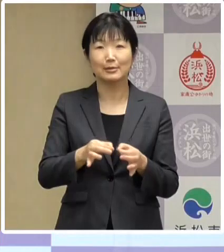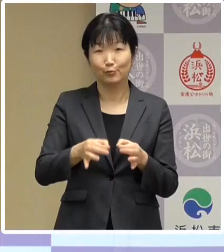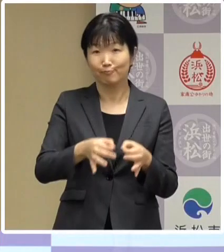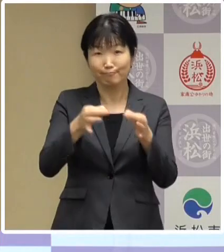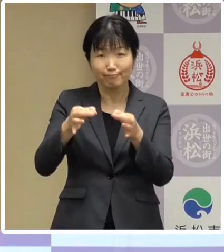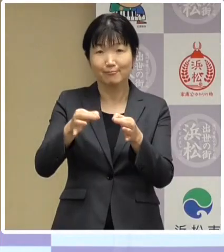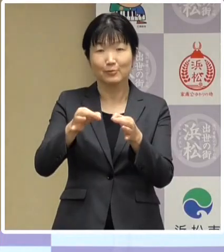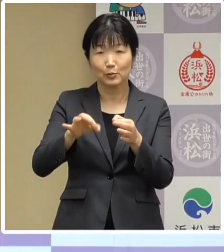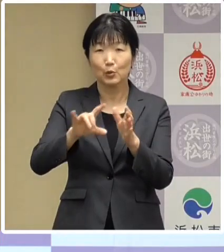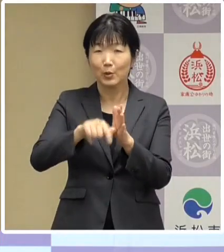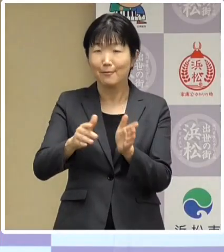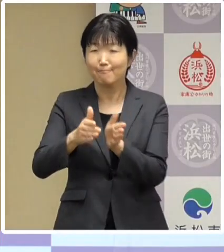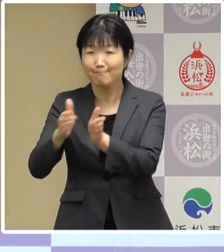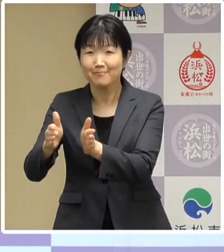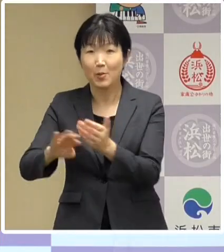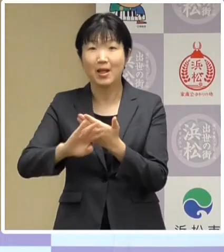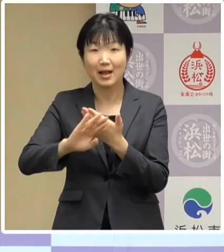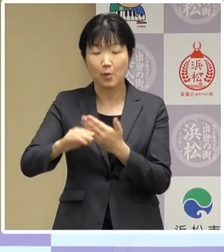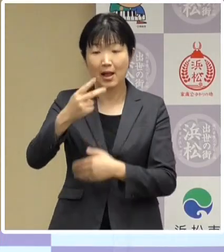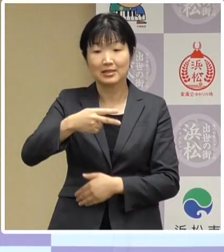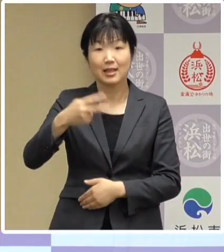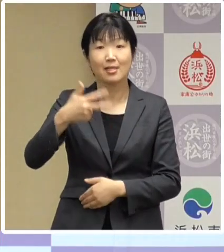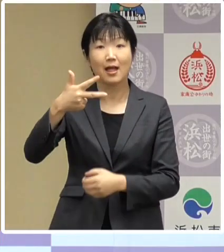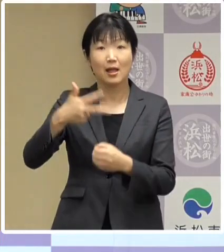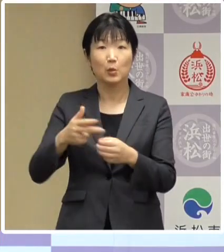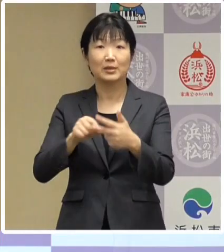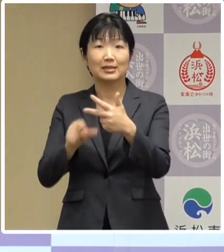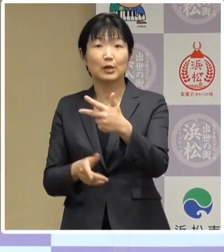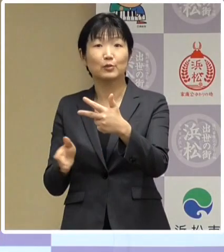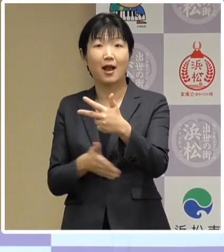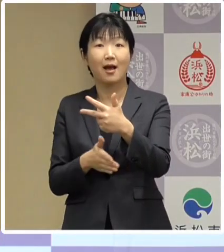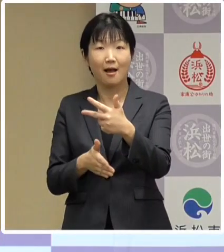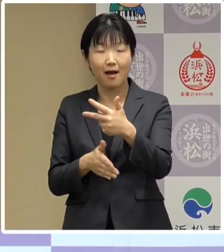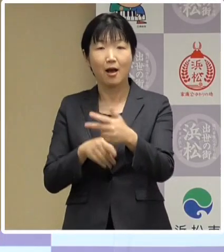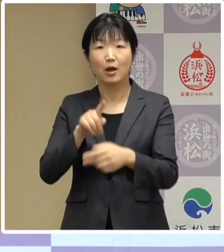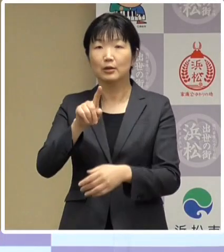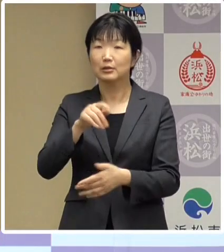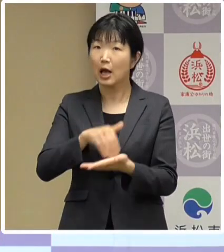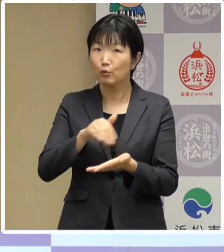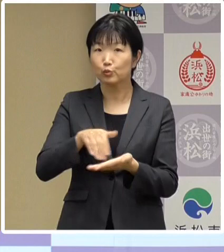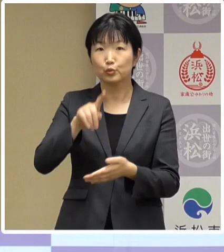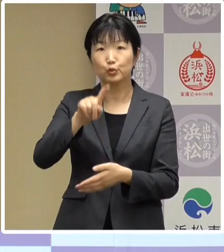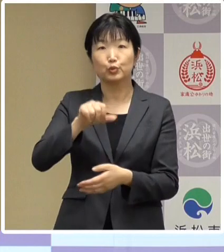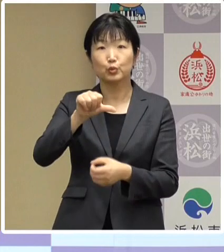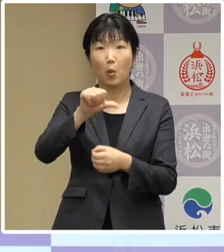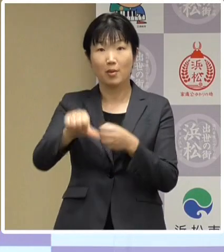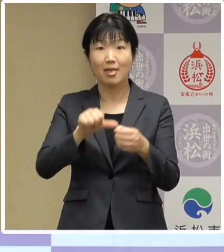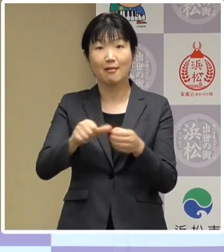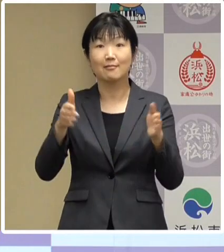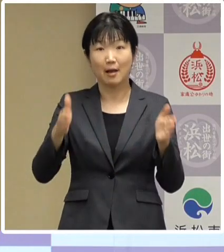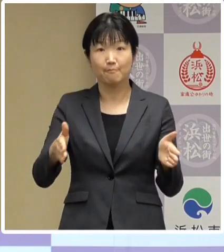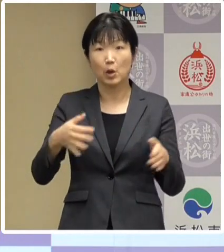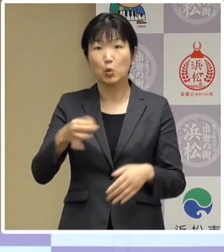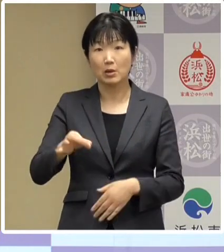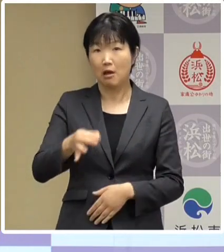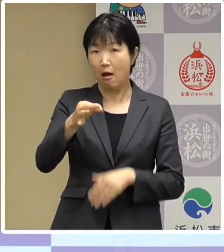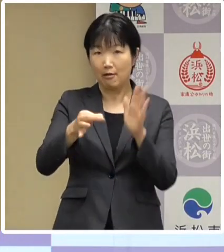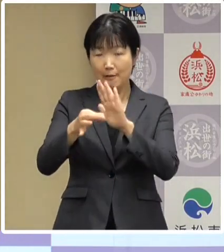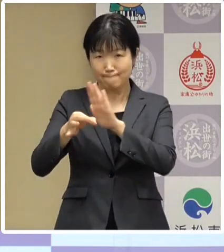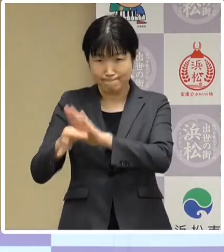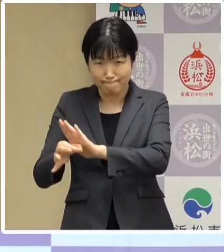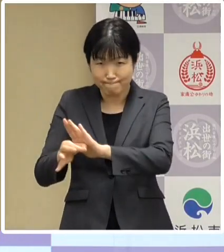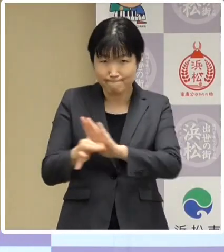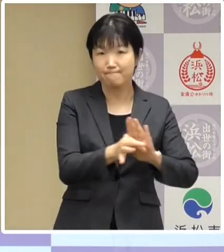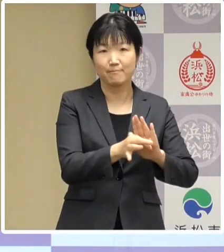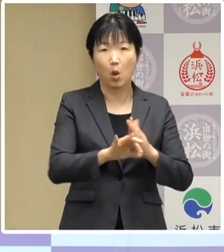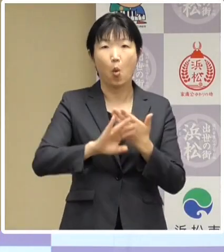定を除き、2007年7月以降約15年間料金を据え置き、他政令